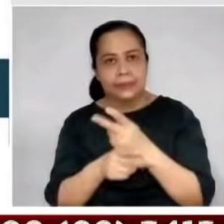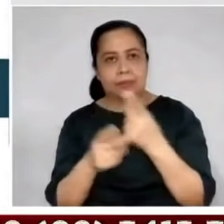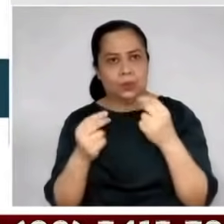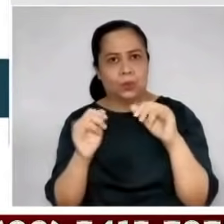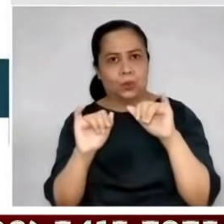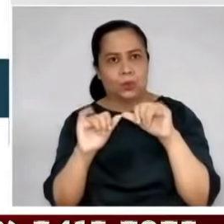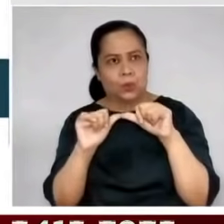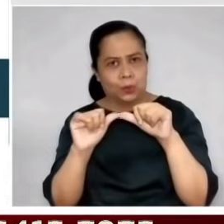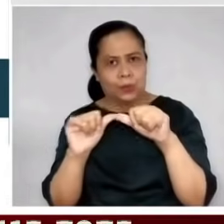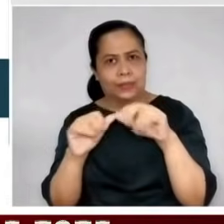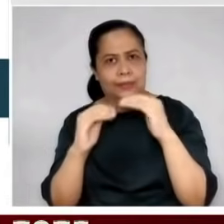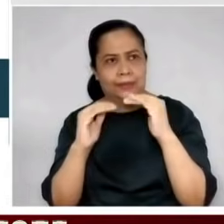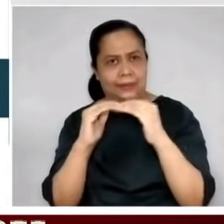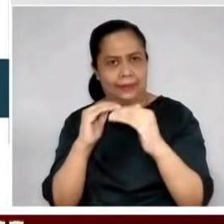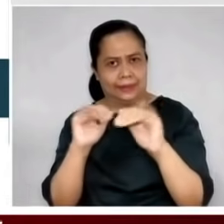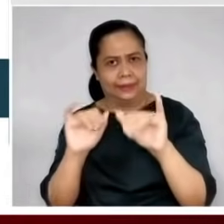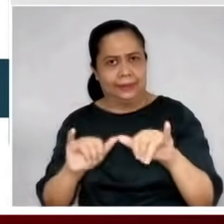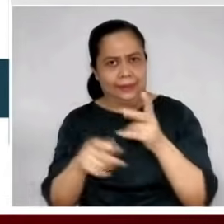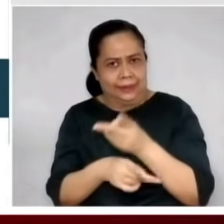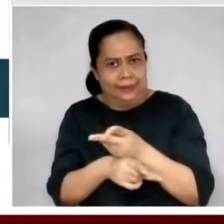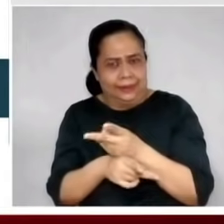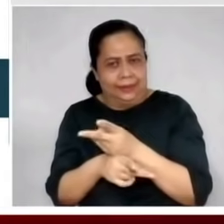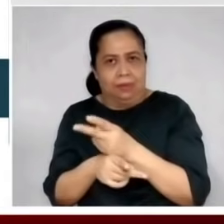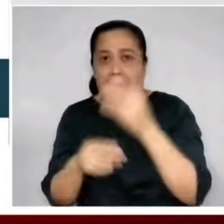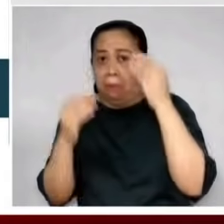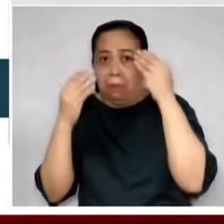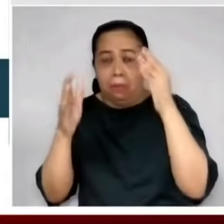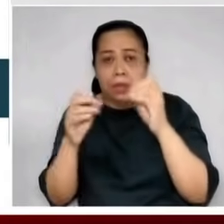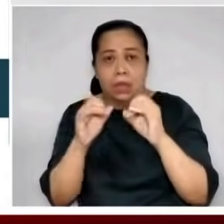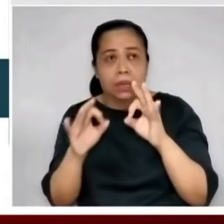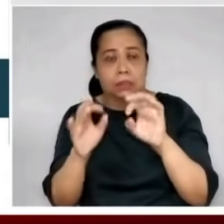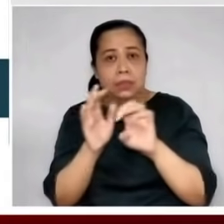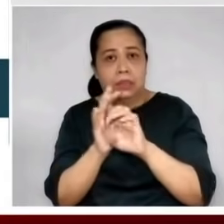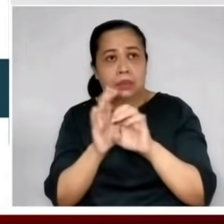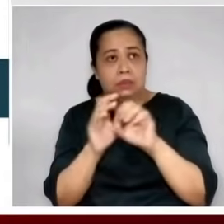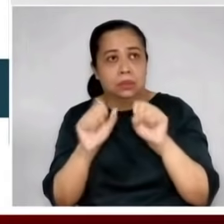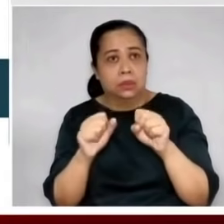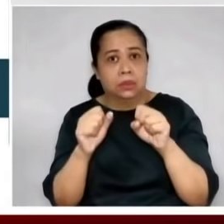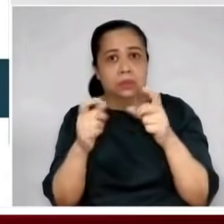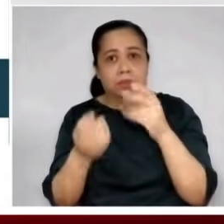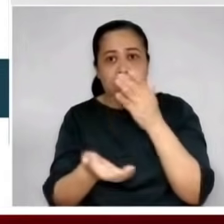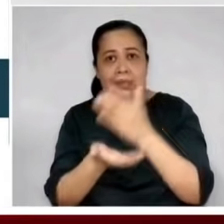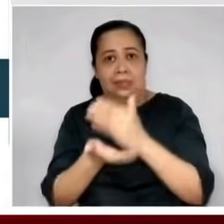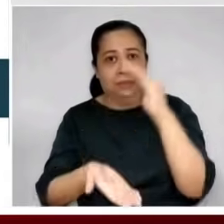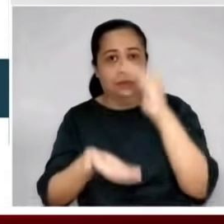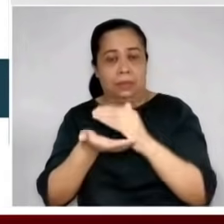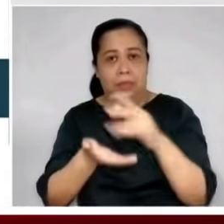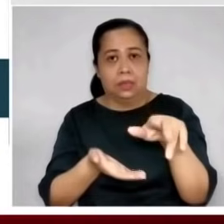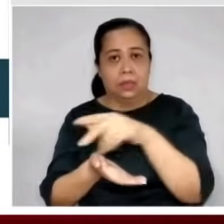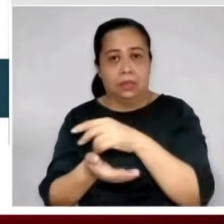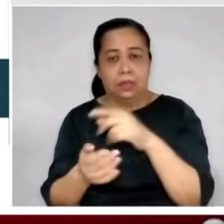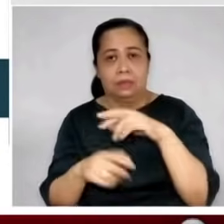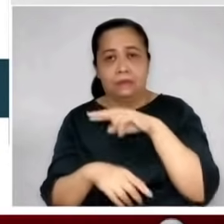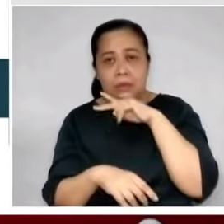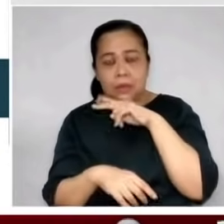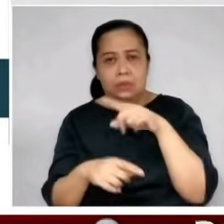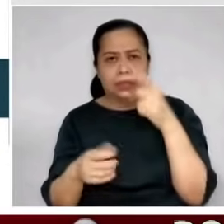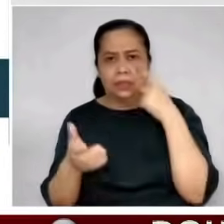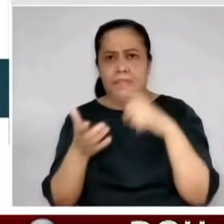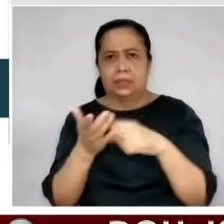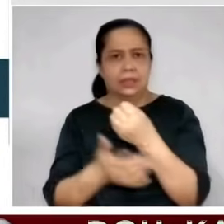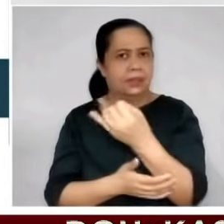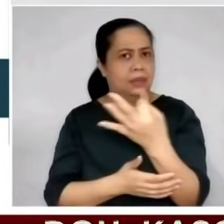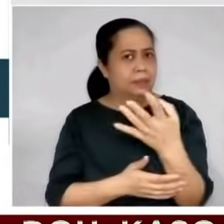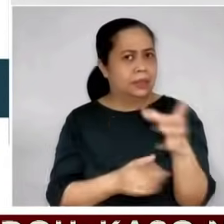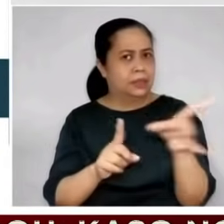now, because we don't know if we are able to suppress this virus. Because if you take a look at the number of cases, there